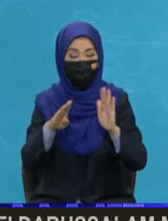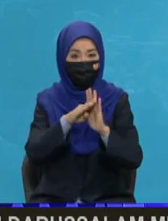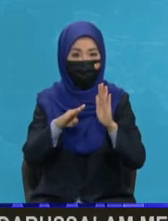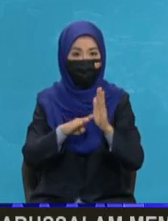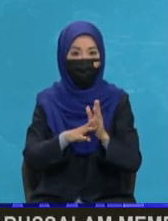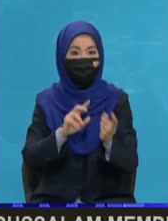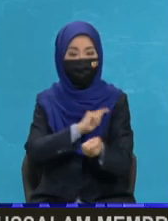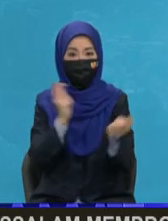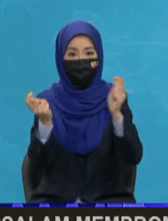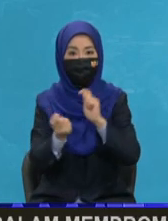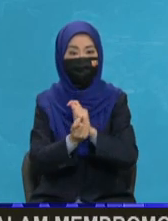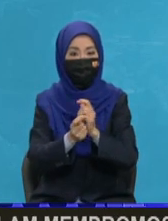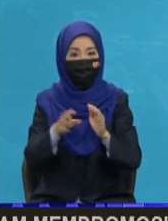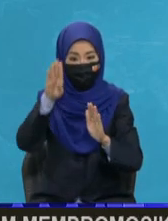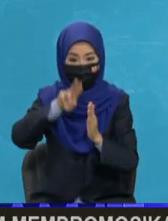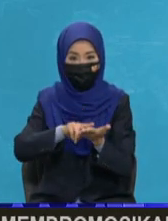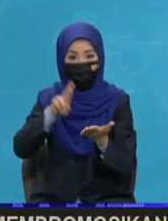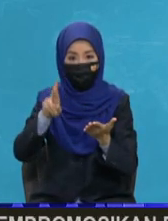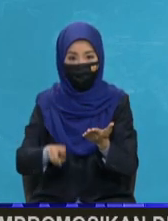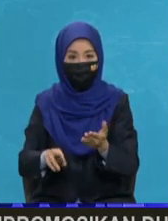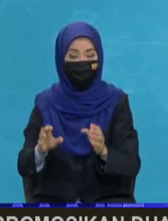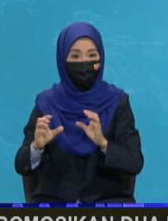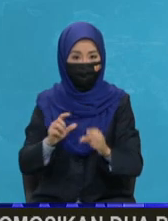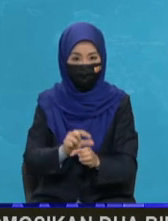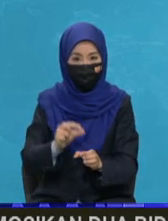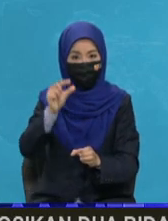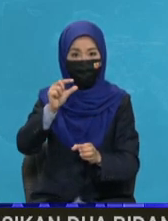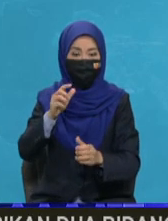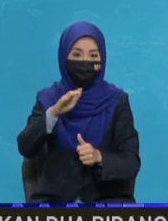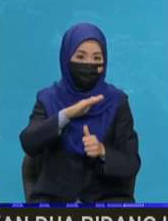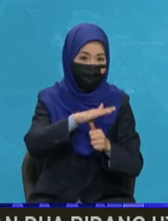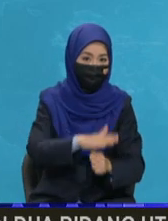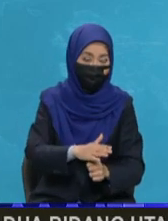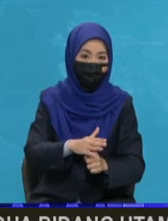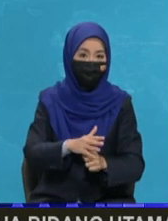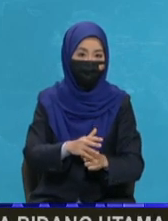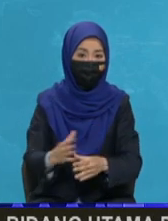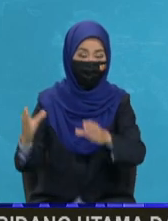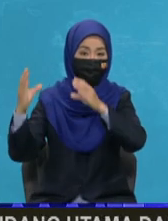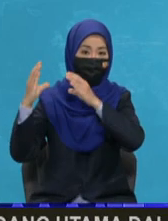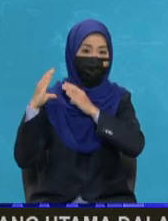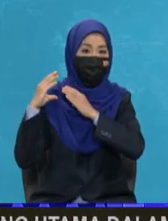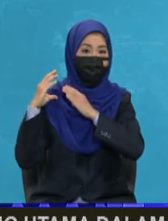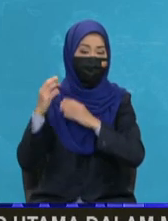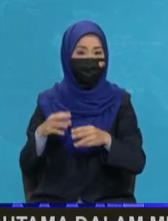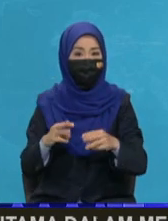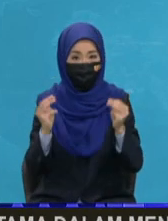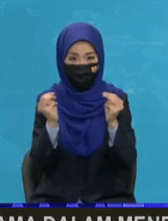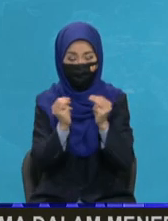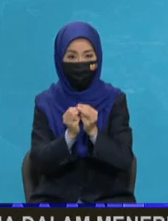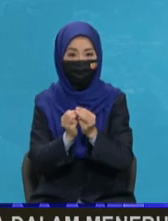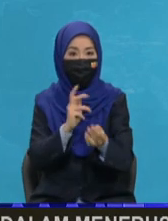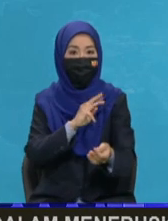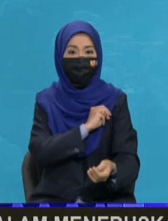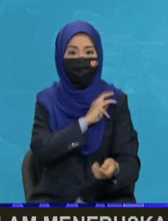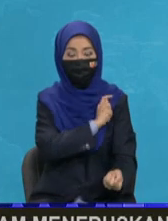kearah tenaga rendah kabel Selain itu ia juga memberi penekanan kepada peranan meswara tahunan menteri-menteri